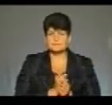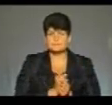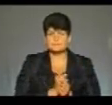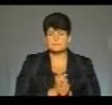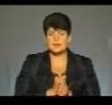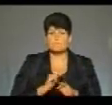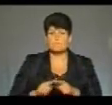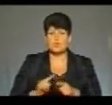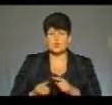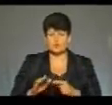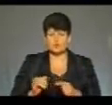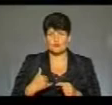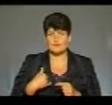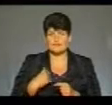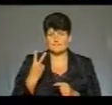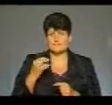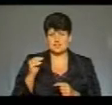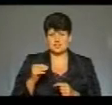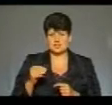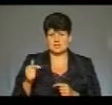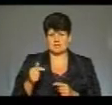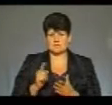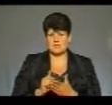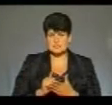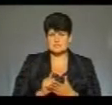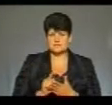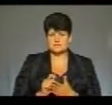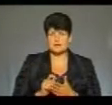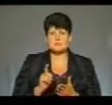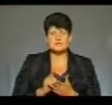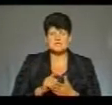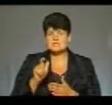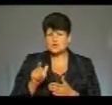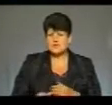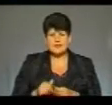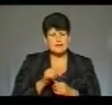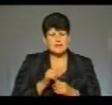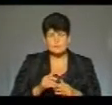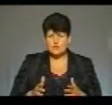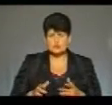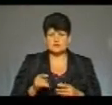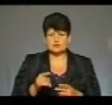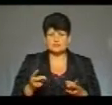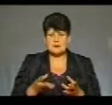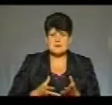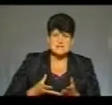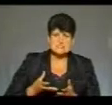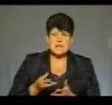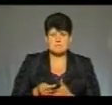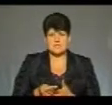і моркву. У мене 2 тисячі пенсія. Ви знаєте, пенсіонер не може, тому що йому треба і